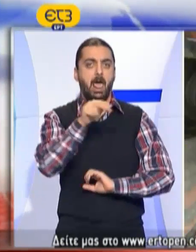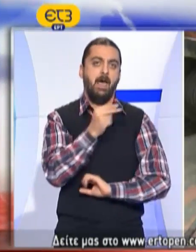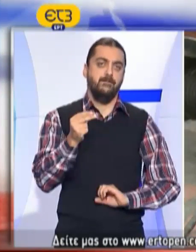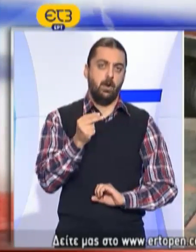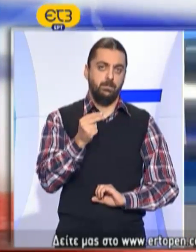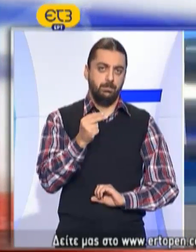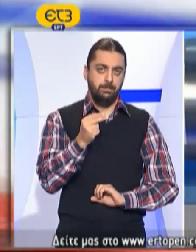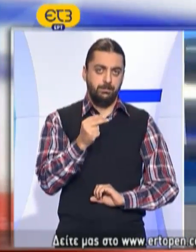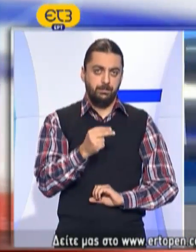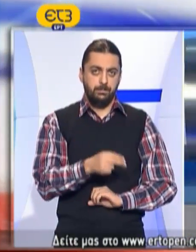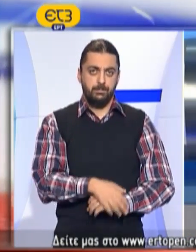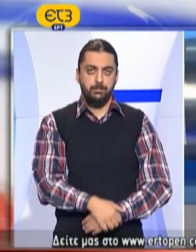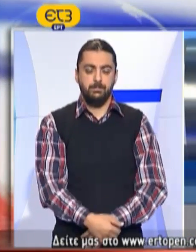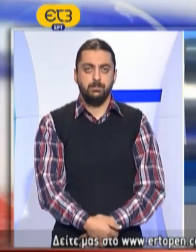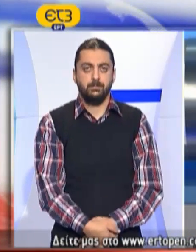λίτρο.